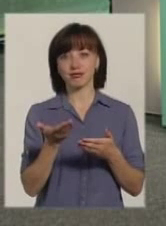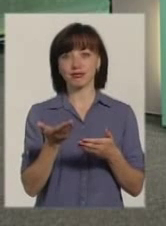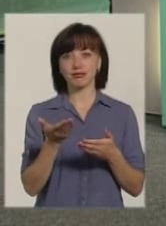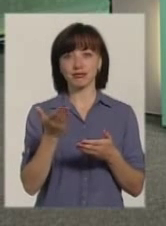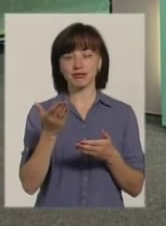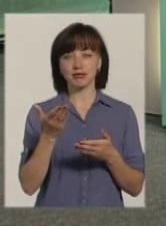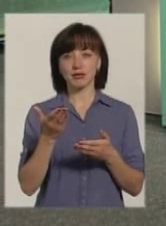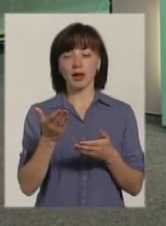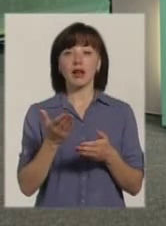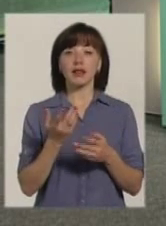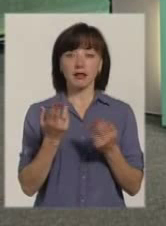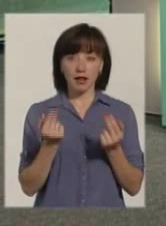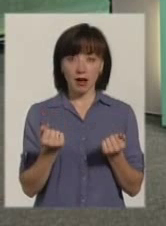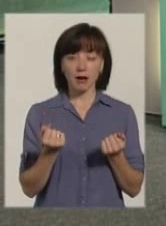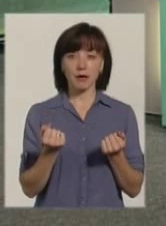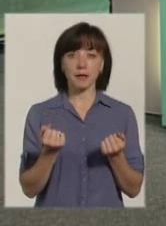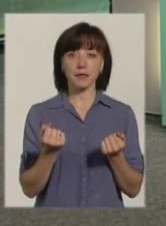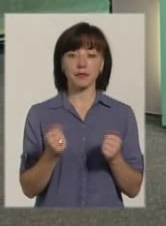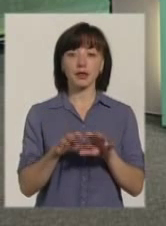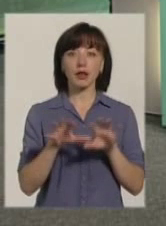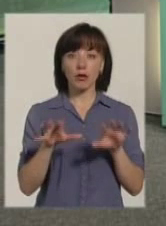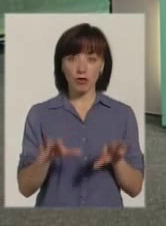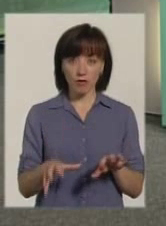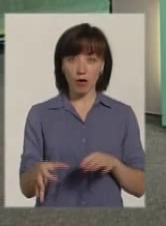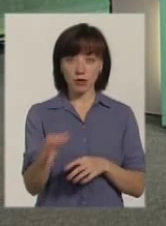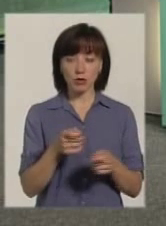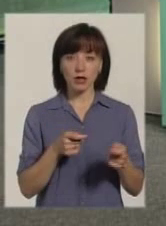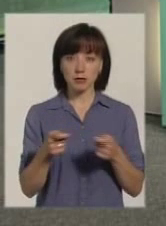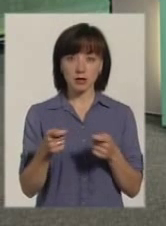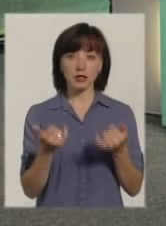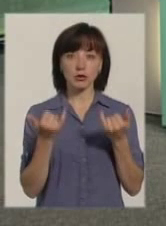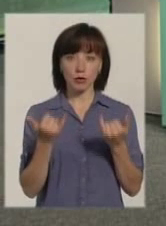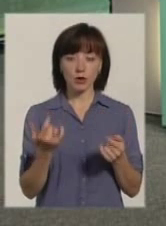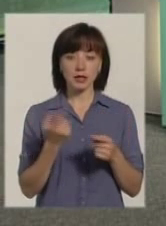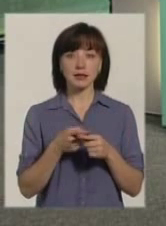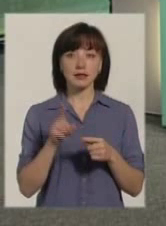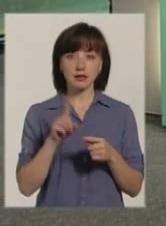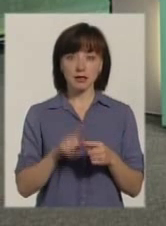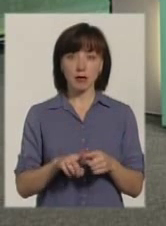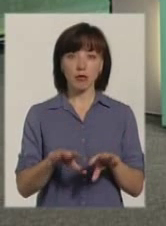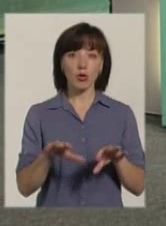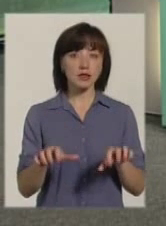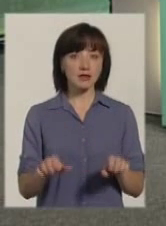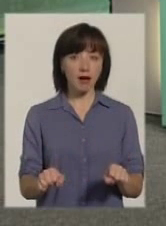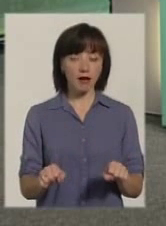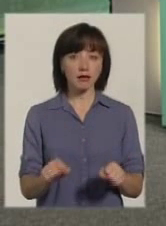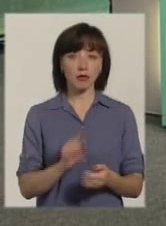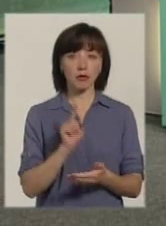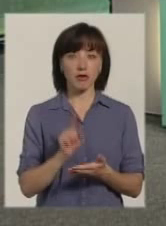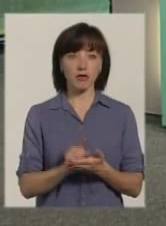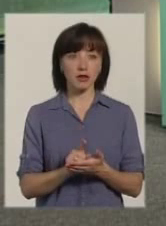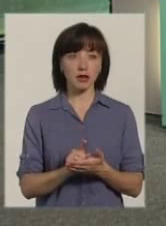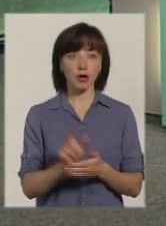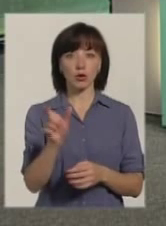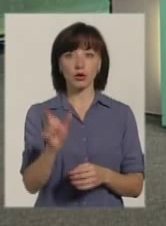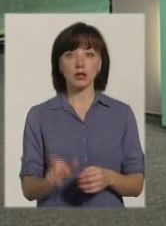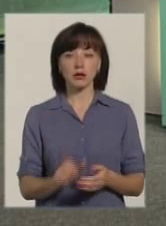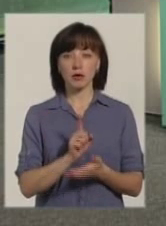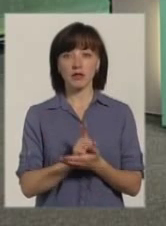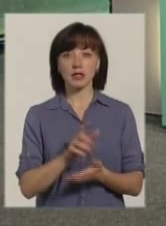основних процесів. Тобто, да, голова обласної адміністрації сьогодні – це посада, яка повинна, тобто людина